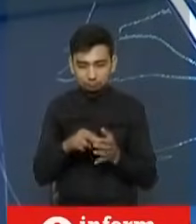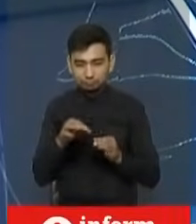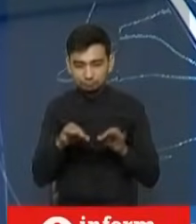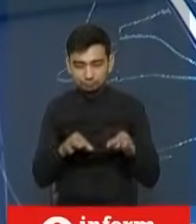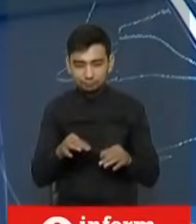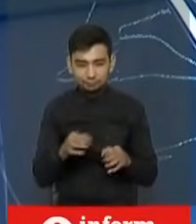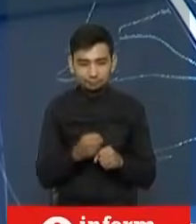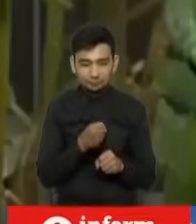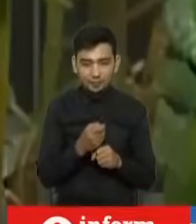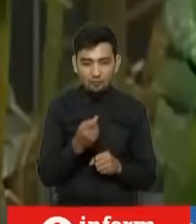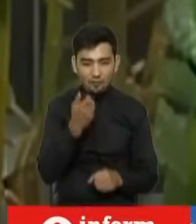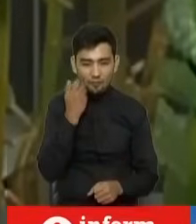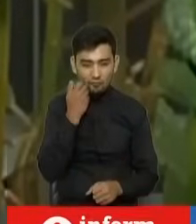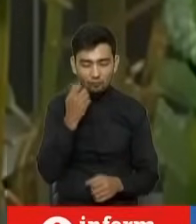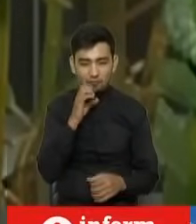бюджетных средств.